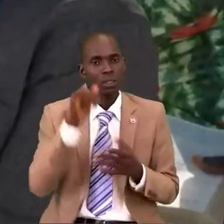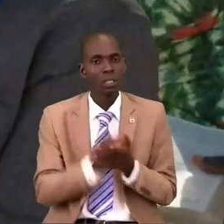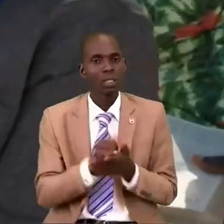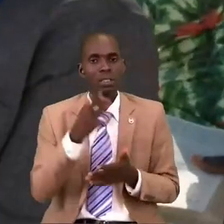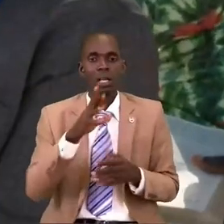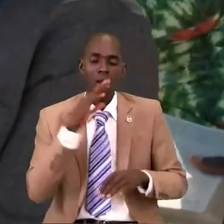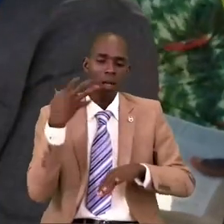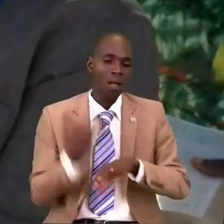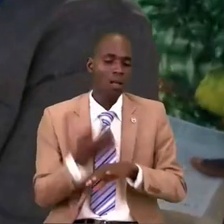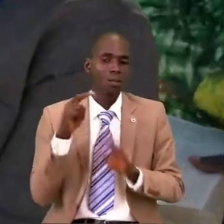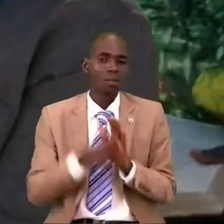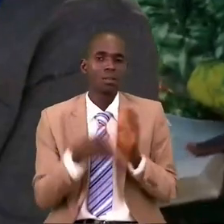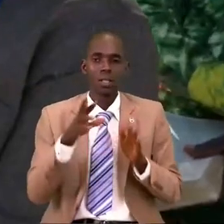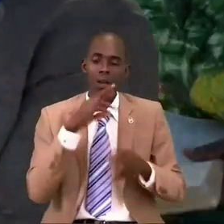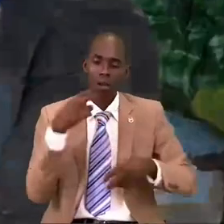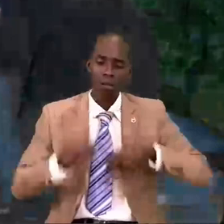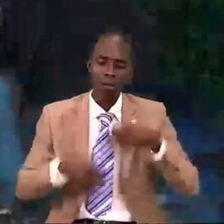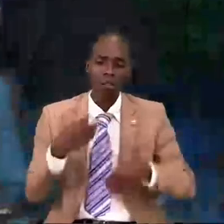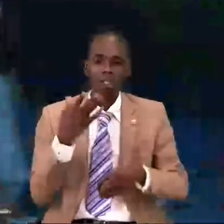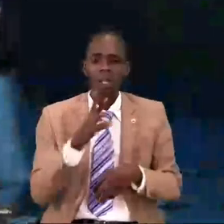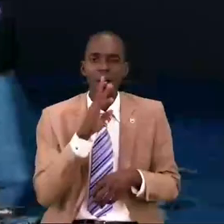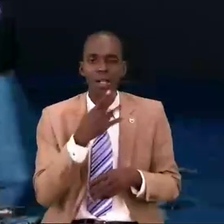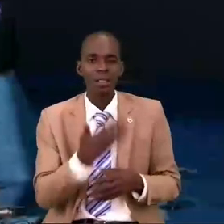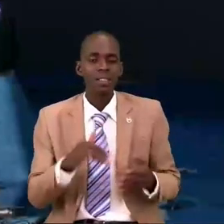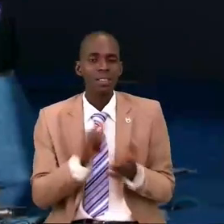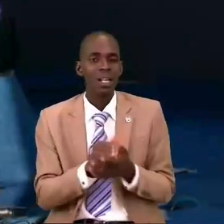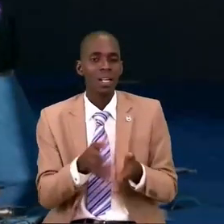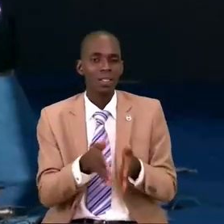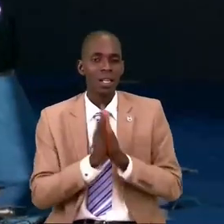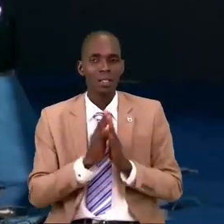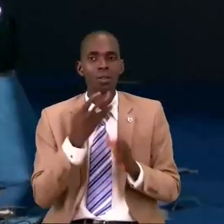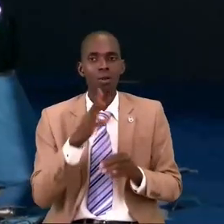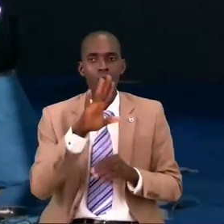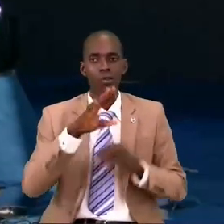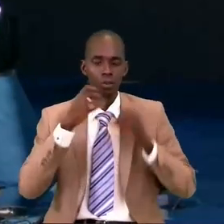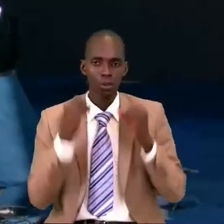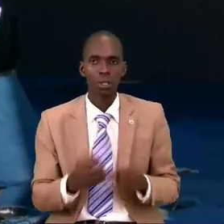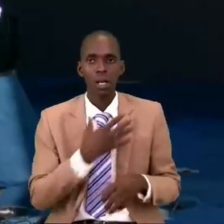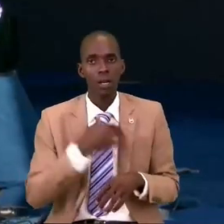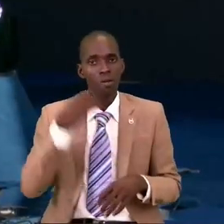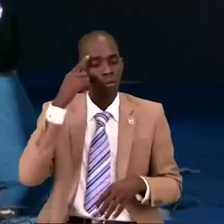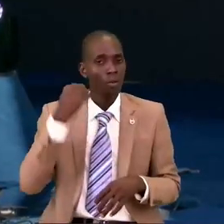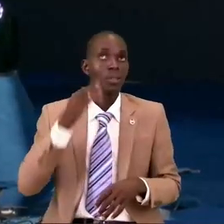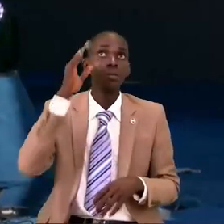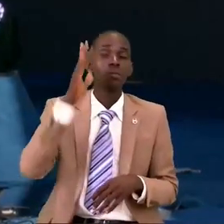devons supporter. Pour le ministre, pour celui qui veut tenir, pour le Seigneur, les critiques